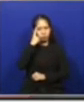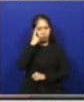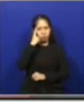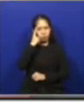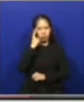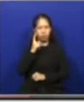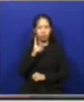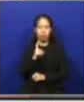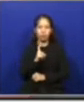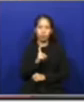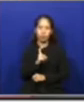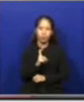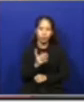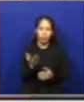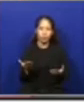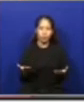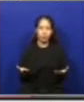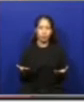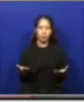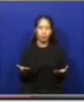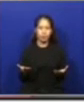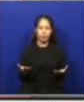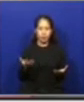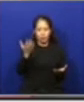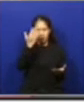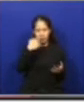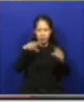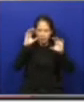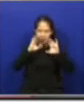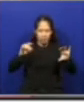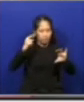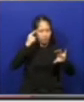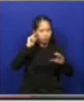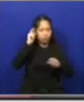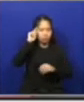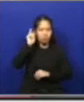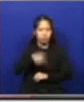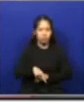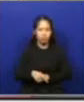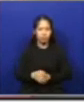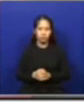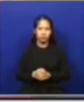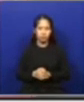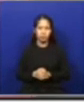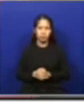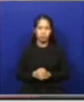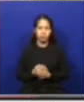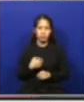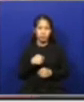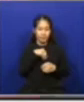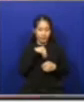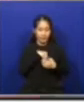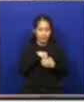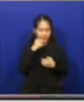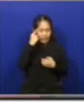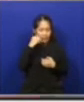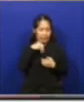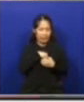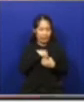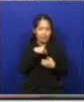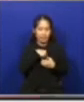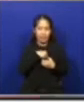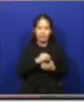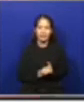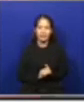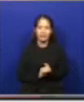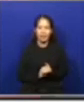แล้วทำไมรัฐบาลถึงสิ้นคิดขนาดนี้อันนี้ในใจนะคะตายแล้วท